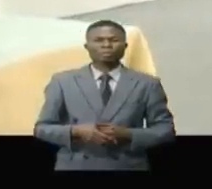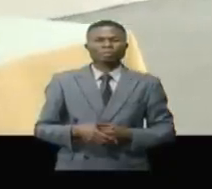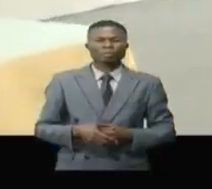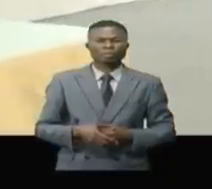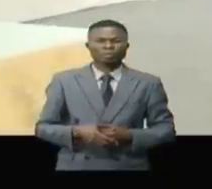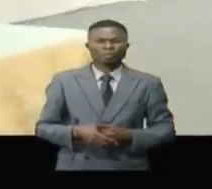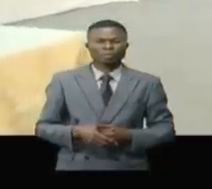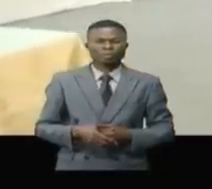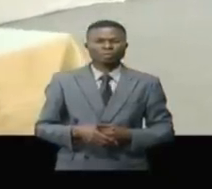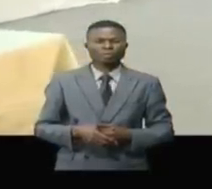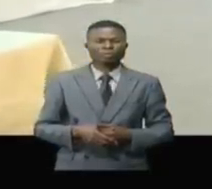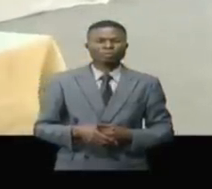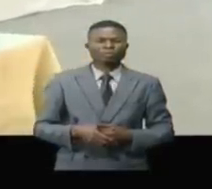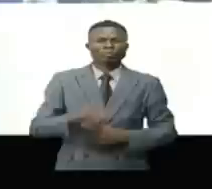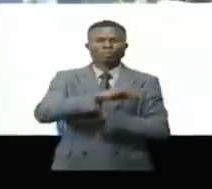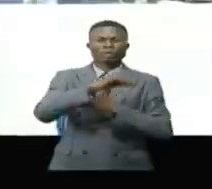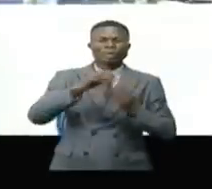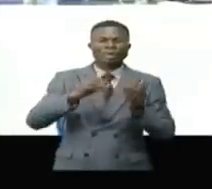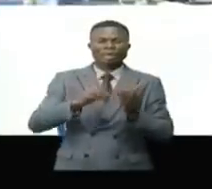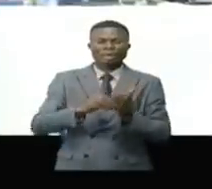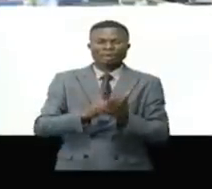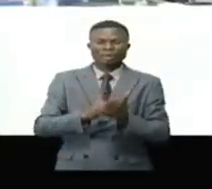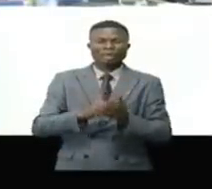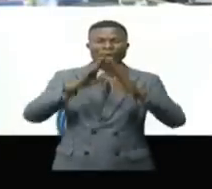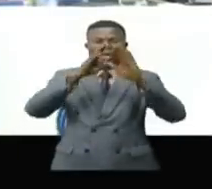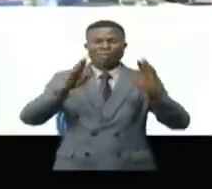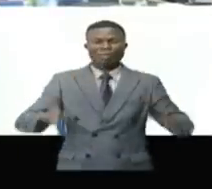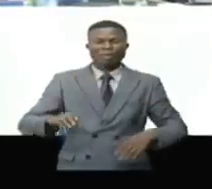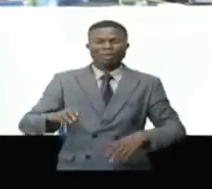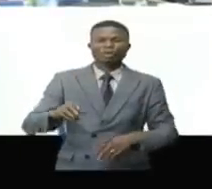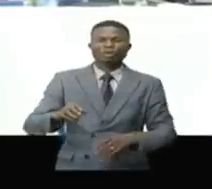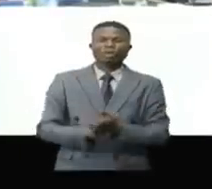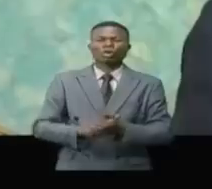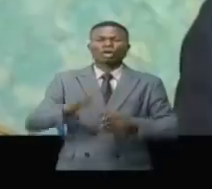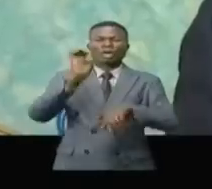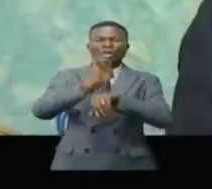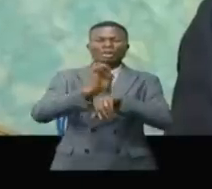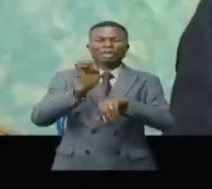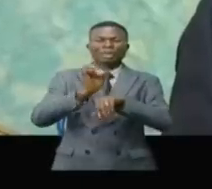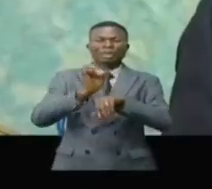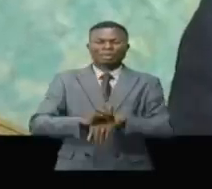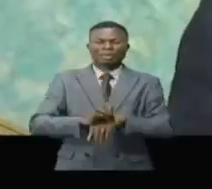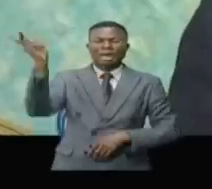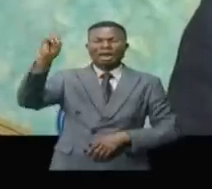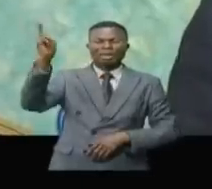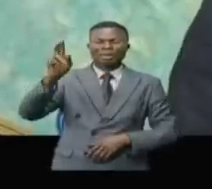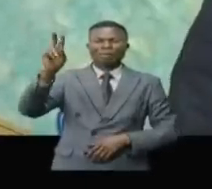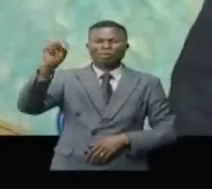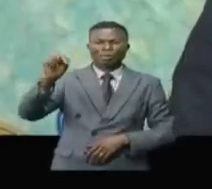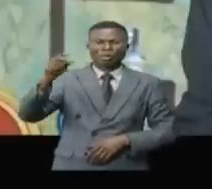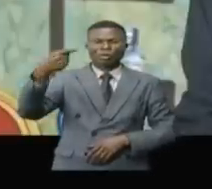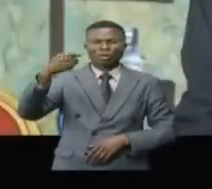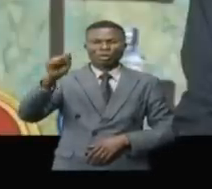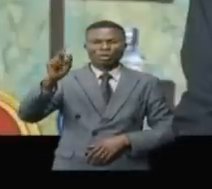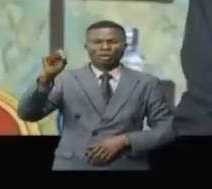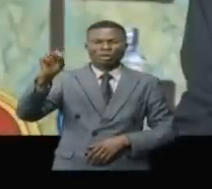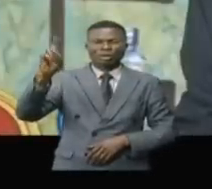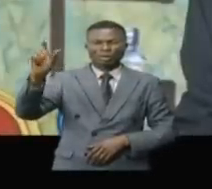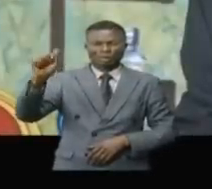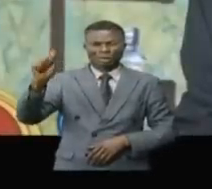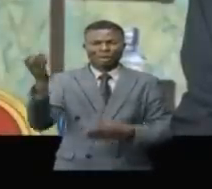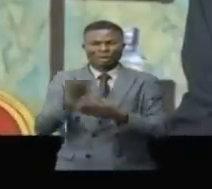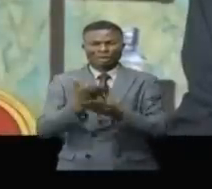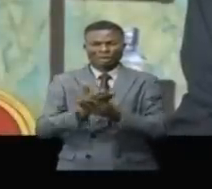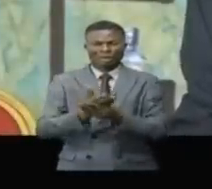Alors qu'au centre Nganda, le comité de suivi de recommandations des États généraux de la communication et de médias adopte la feuille de route permettant la